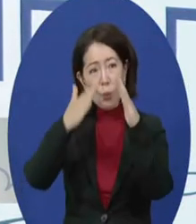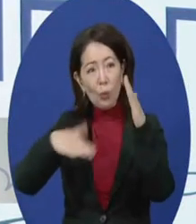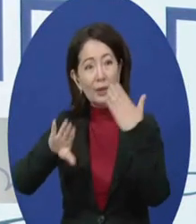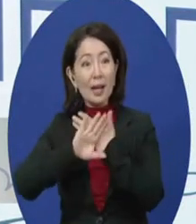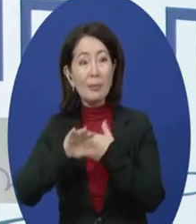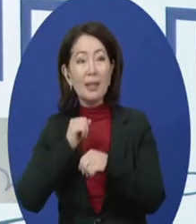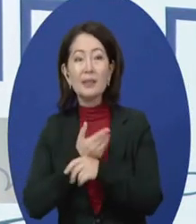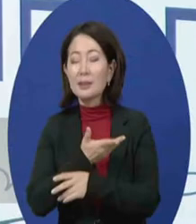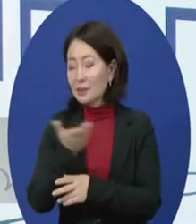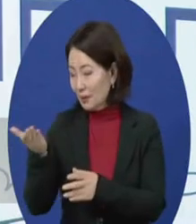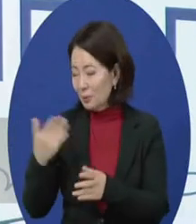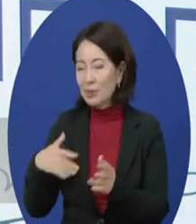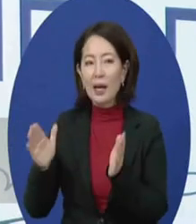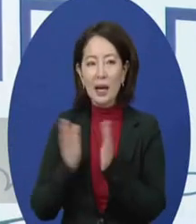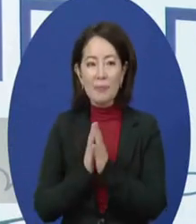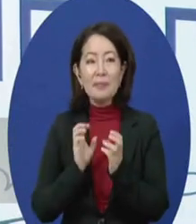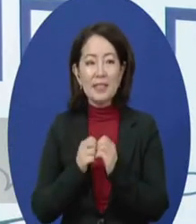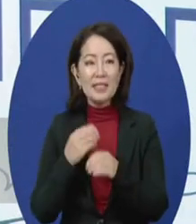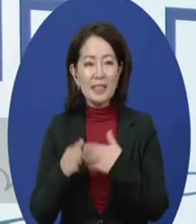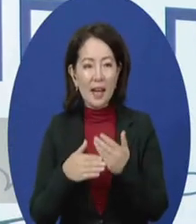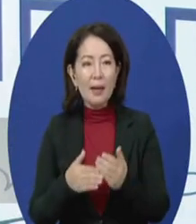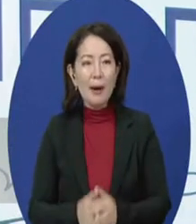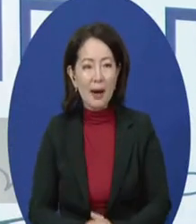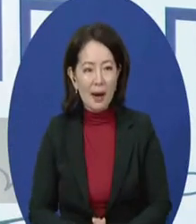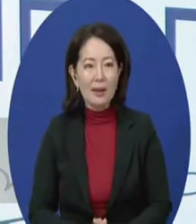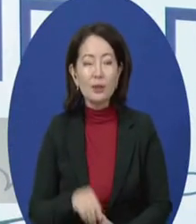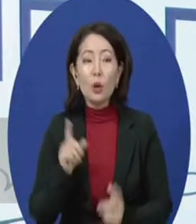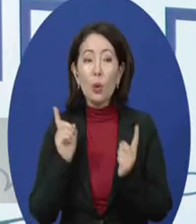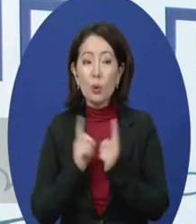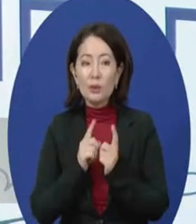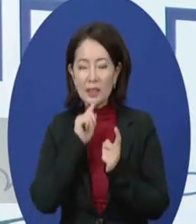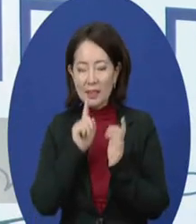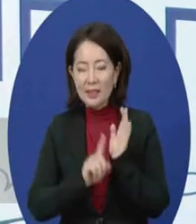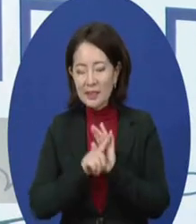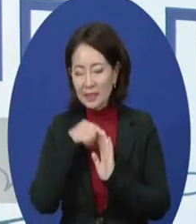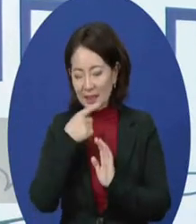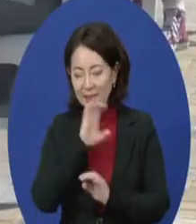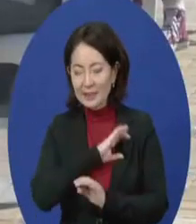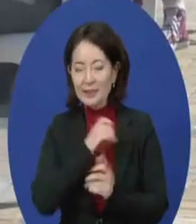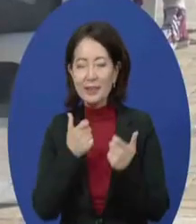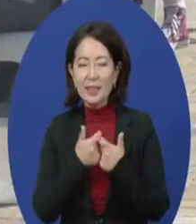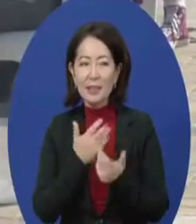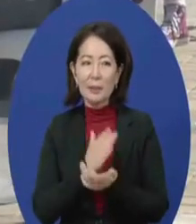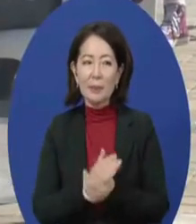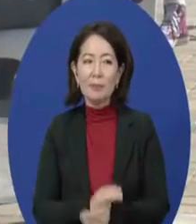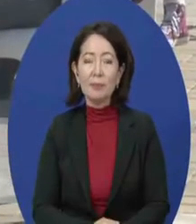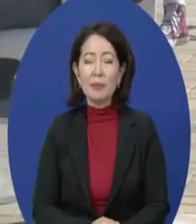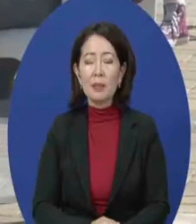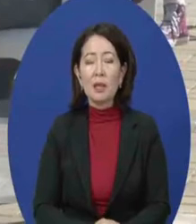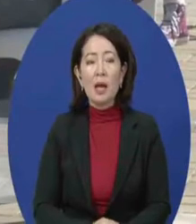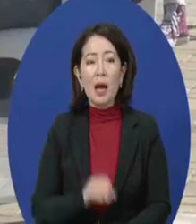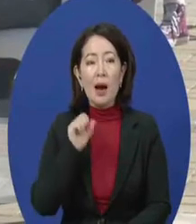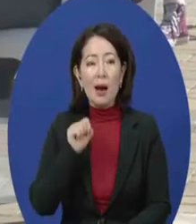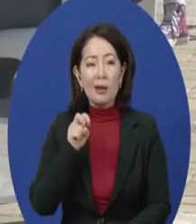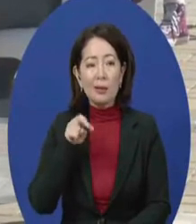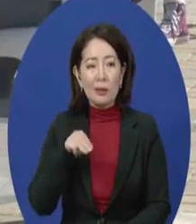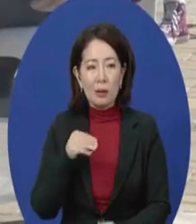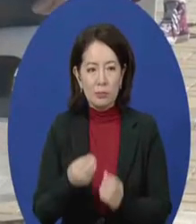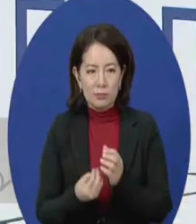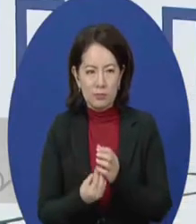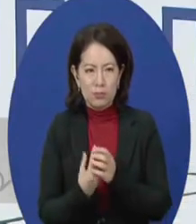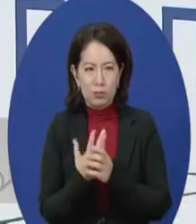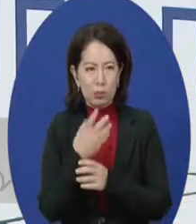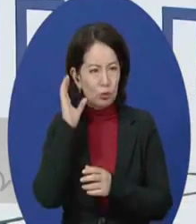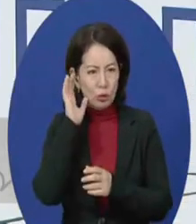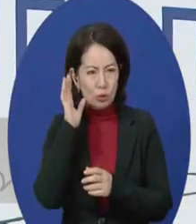хамгаалах ажлыг та бодроос хамтдаа хийж байгааг энэ уулзалтын эрхэнд хэлэхэд таатай байна. Би алт ургаж байгааг сонсоогүй.